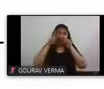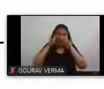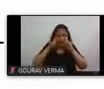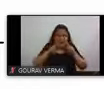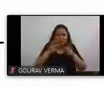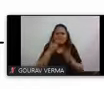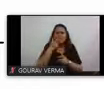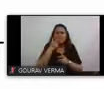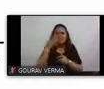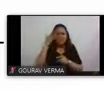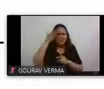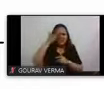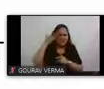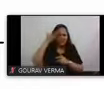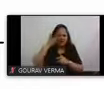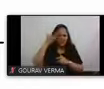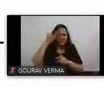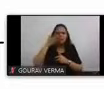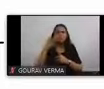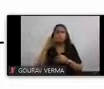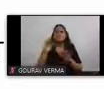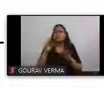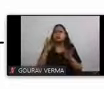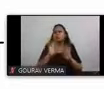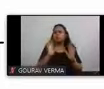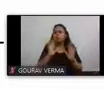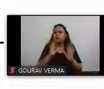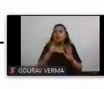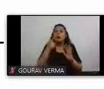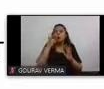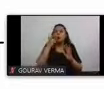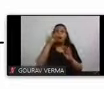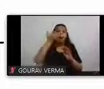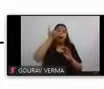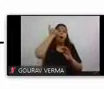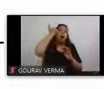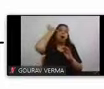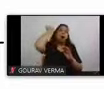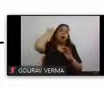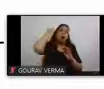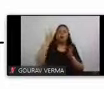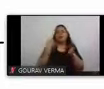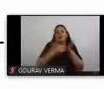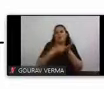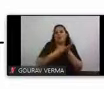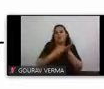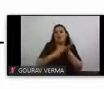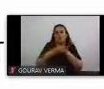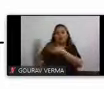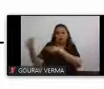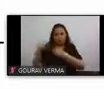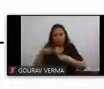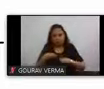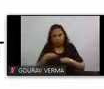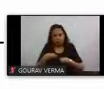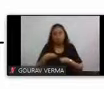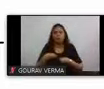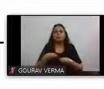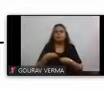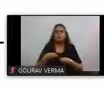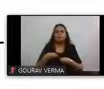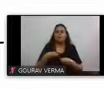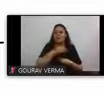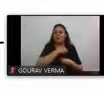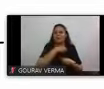ये सब आपको देखने में मालूम होगा. इंटरनली जो है वो आपको कई ऑप्थल्मोलॉजिस्ट या ऑप्थल्मोलॉजिस्ट या